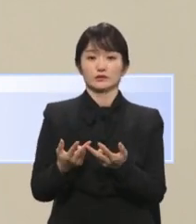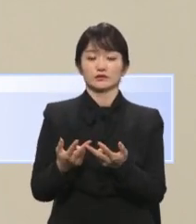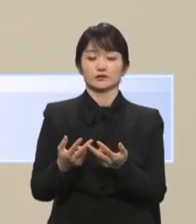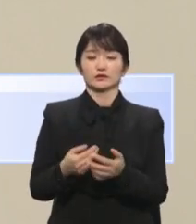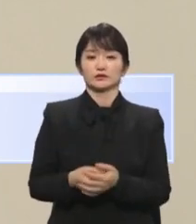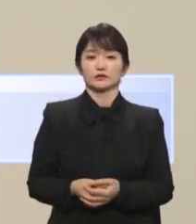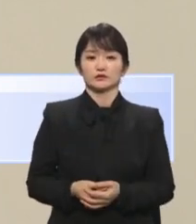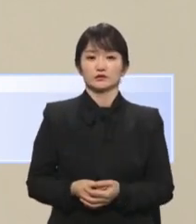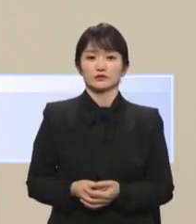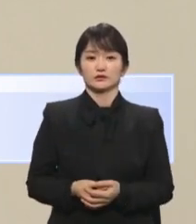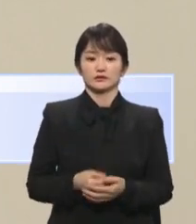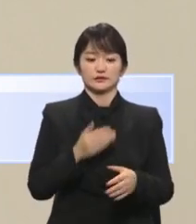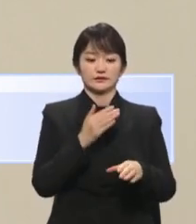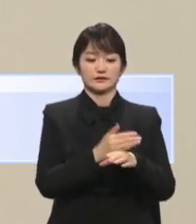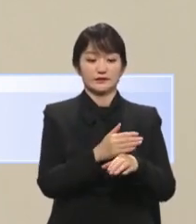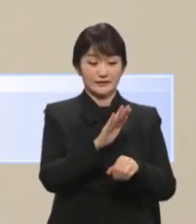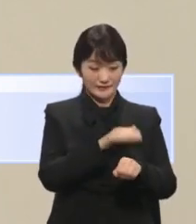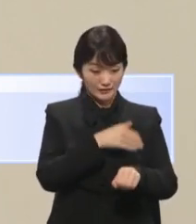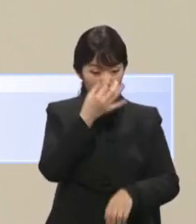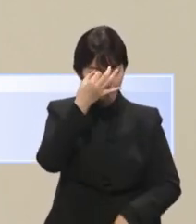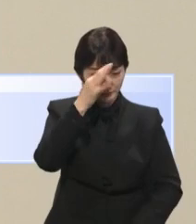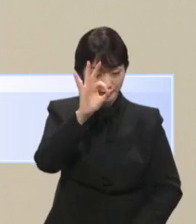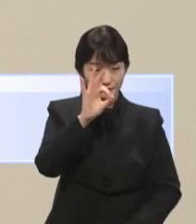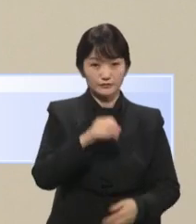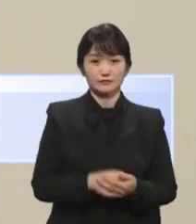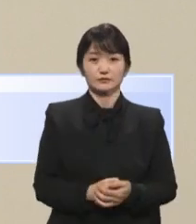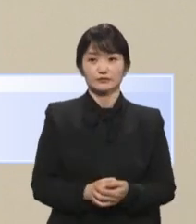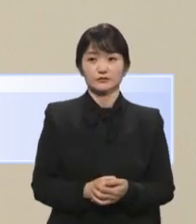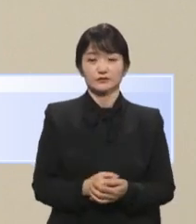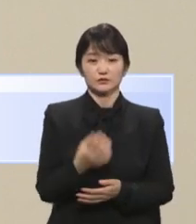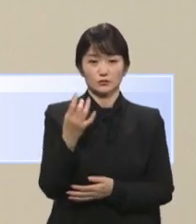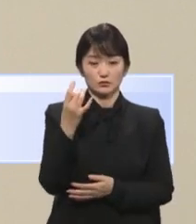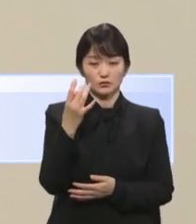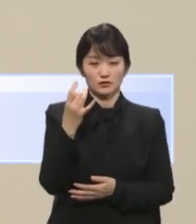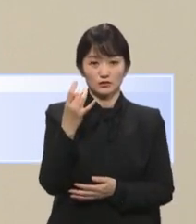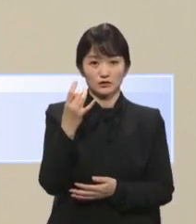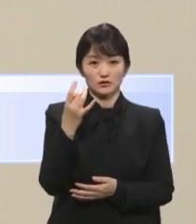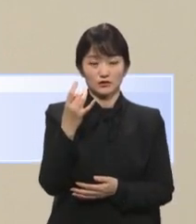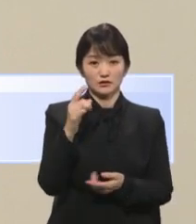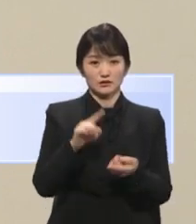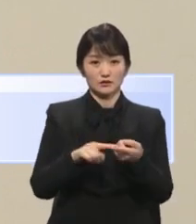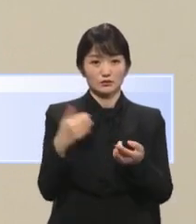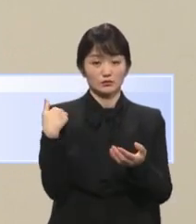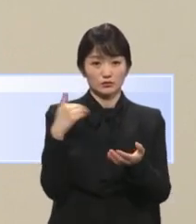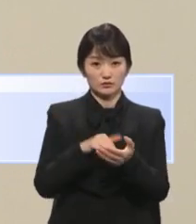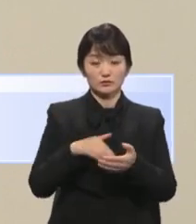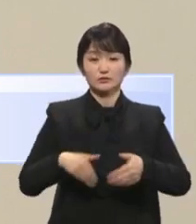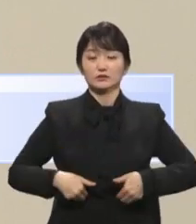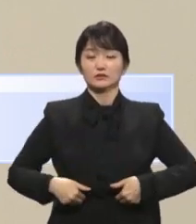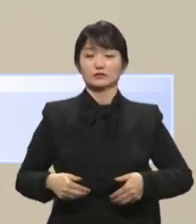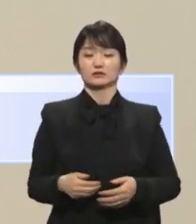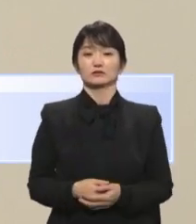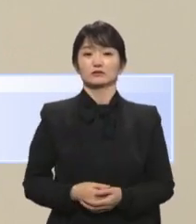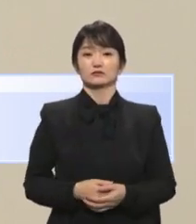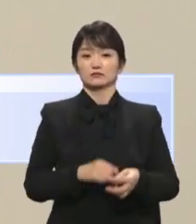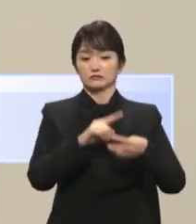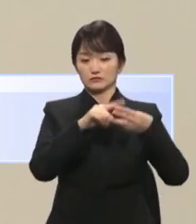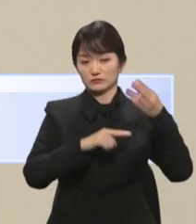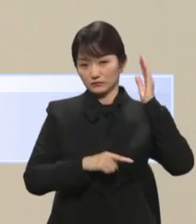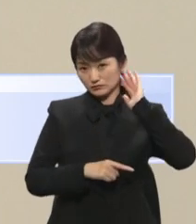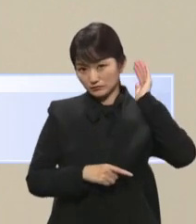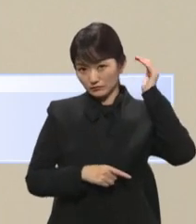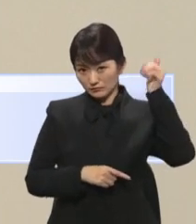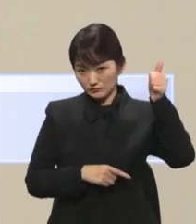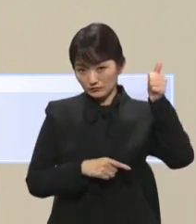잘못을 인정하고 그것에 대해서 원상복구를 하는 그런 기능들이 있어야 되거든요 지금 핵심이 뭐냐면은 윤성열 대통령의 당의